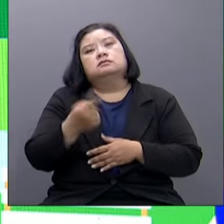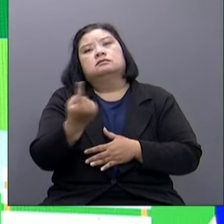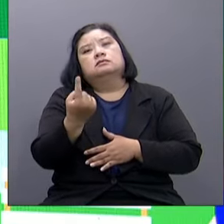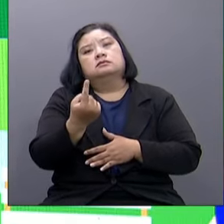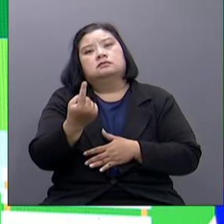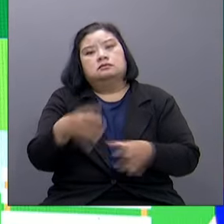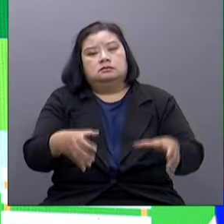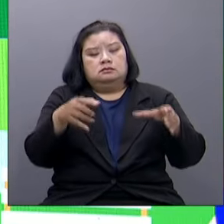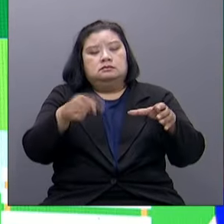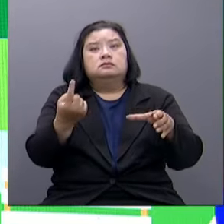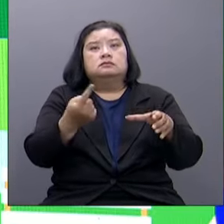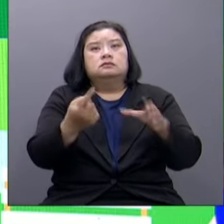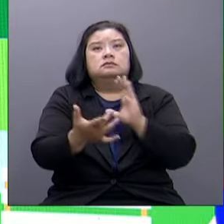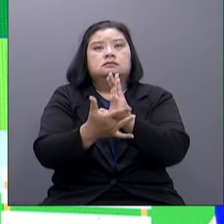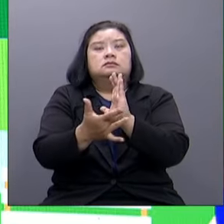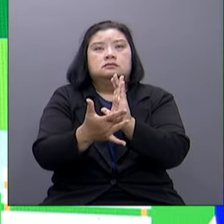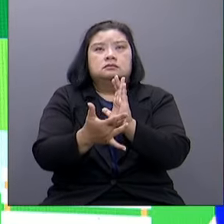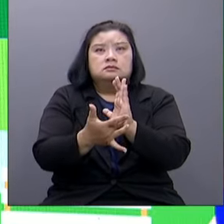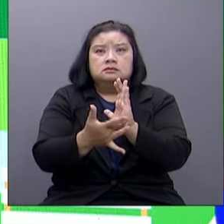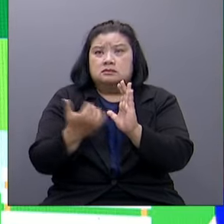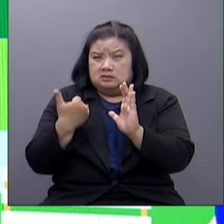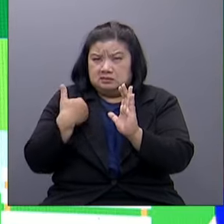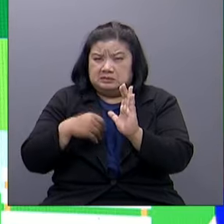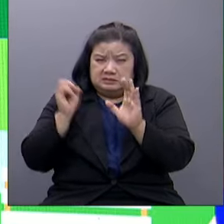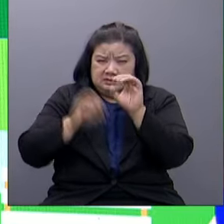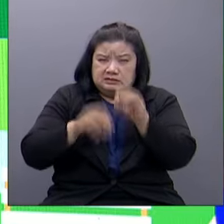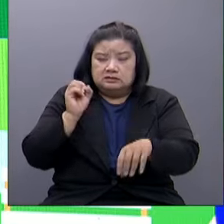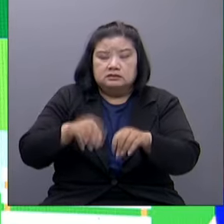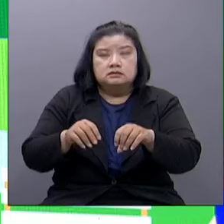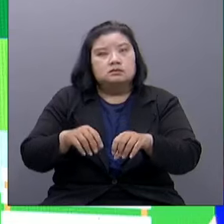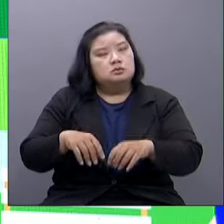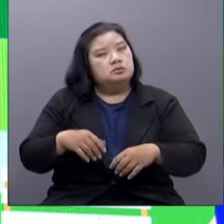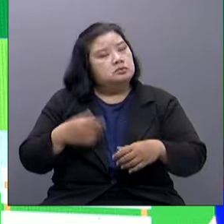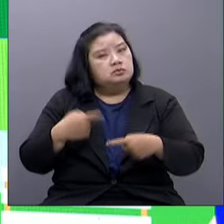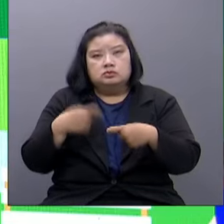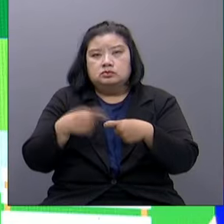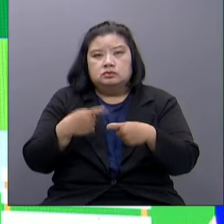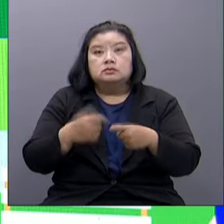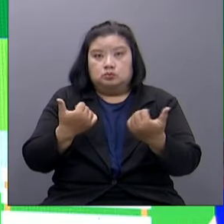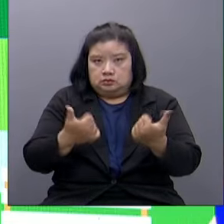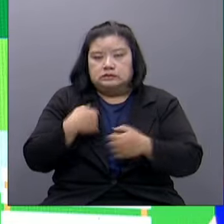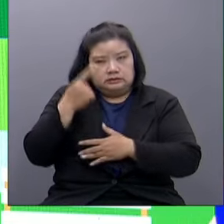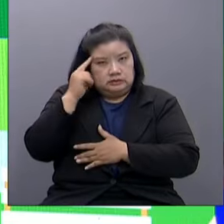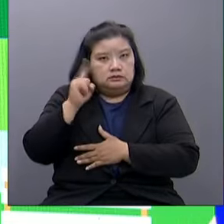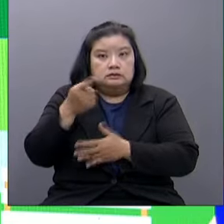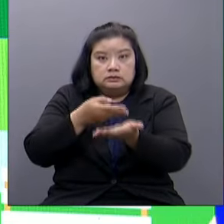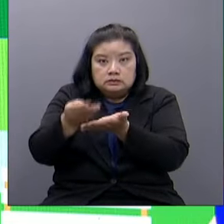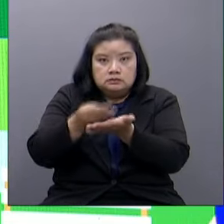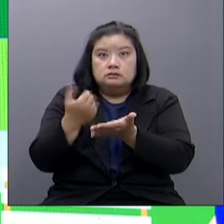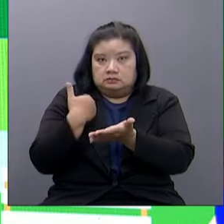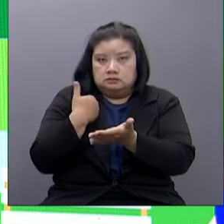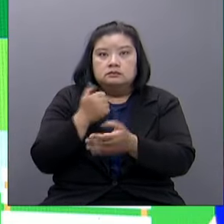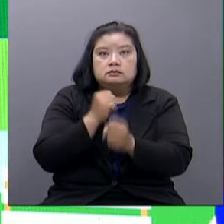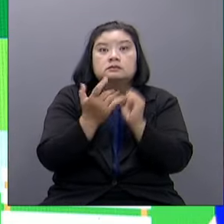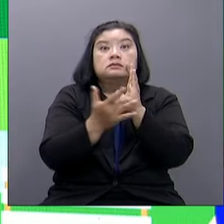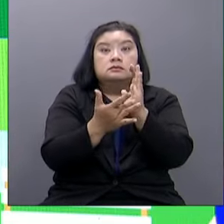ริมาณที่จะสามารถรองรับได้ก็ยังมีน้อยอยู่ค่ะทางเทศบาลเองก็มีแนวทางที่จะจัดซื้อจัดหาเพิ่มเติมเพื่อที่จะ